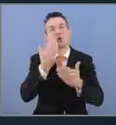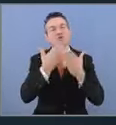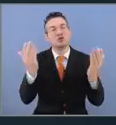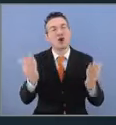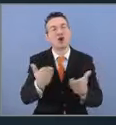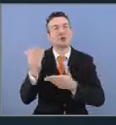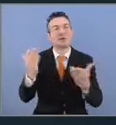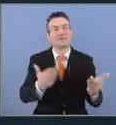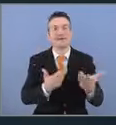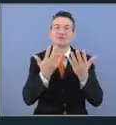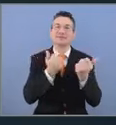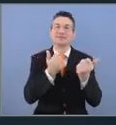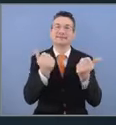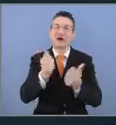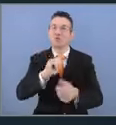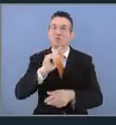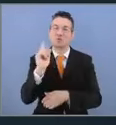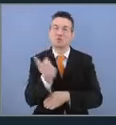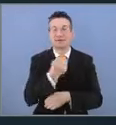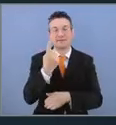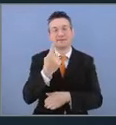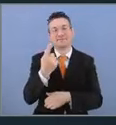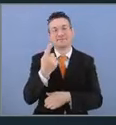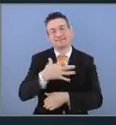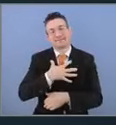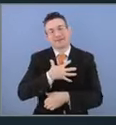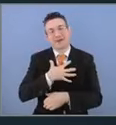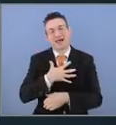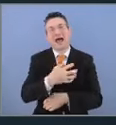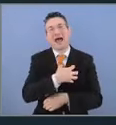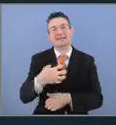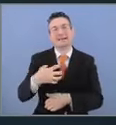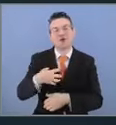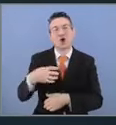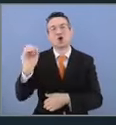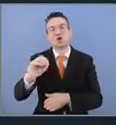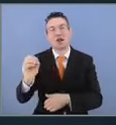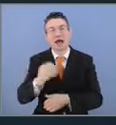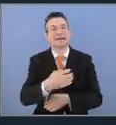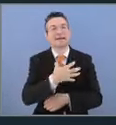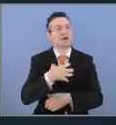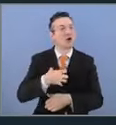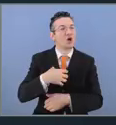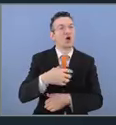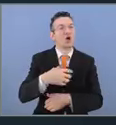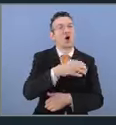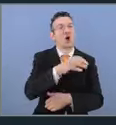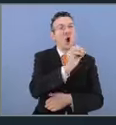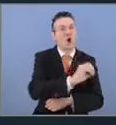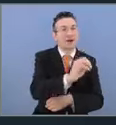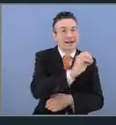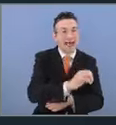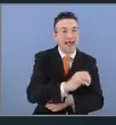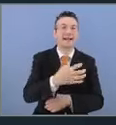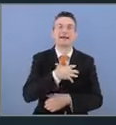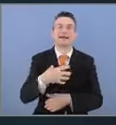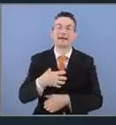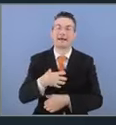particolare all'assessore Onorati, all'assessore Ornelli e al consigliere Novelli. E poi saluto tutti quelli che ci